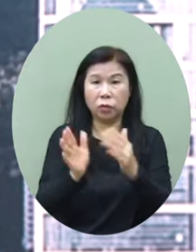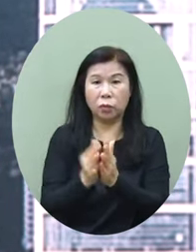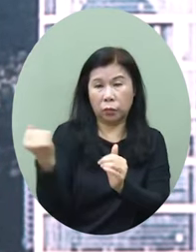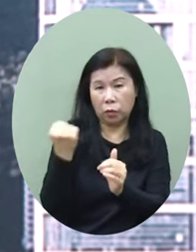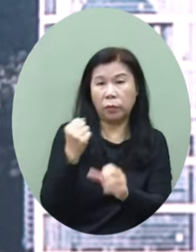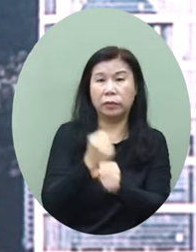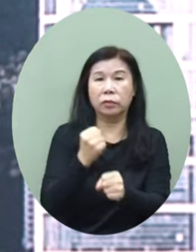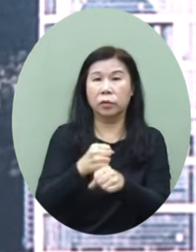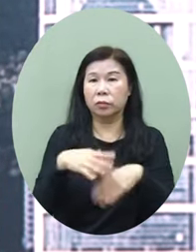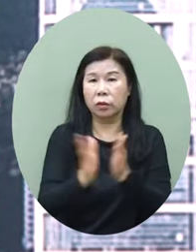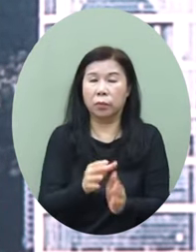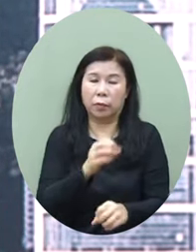的